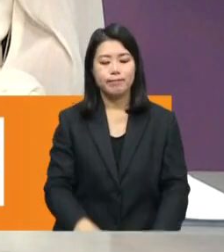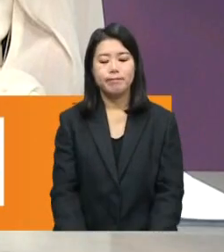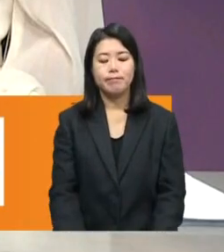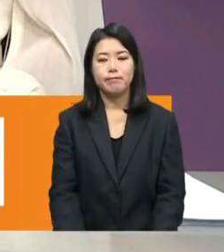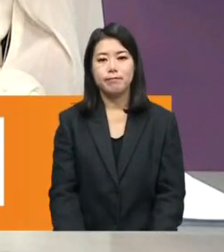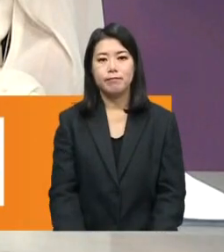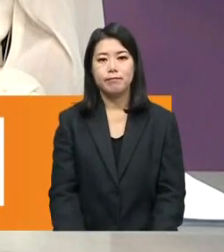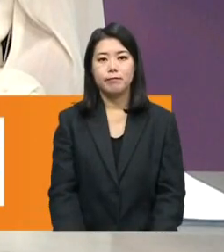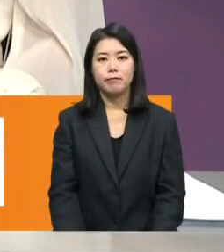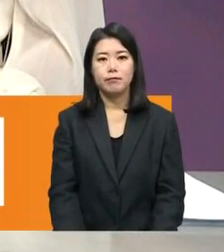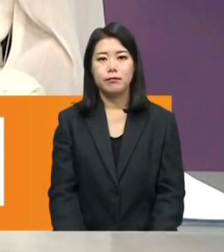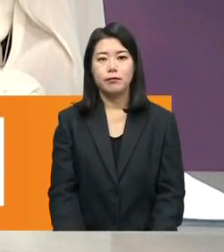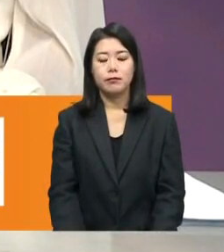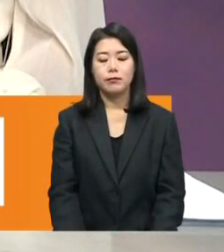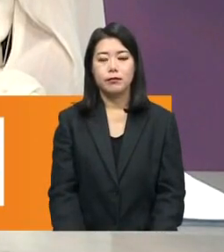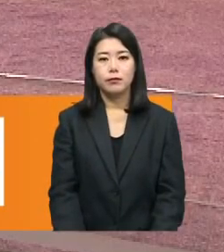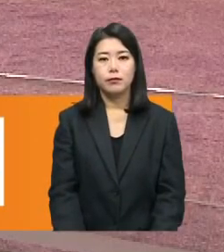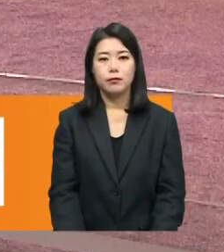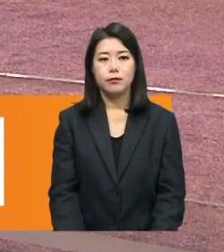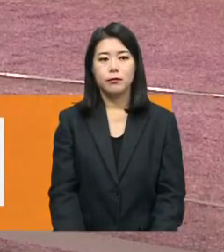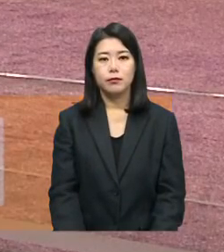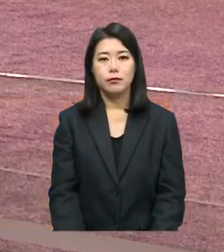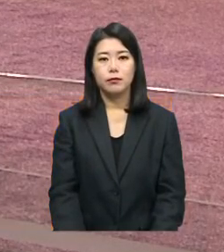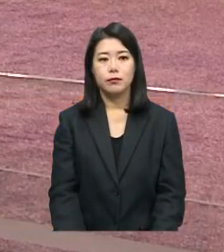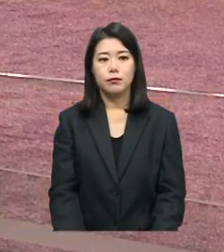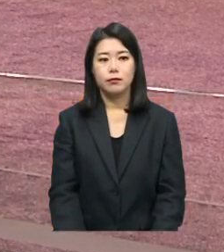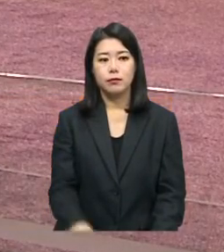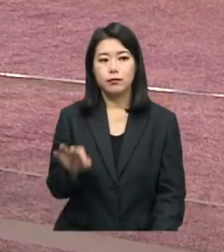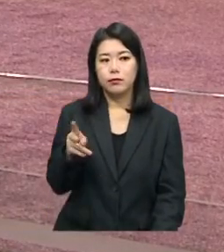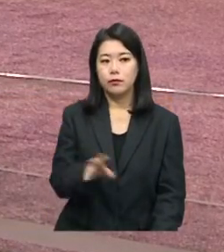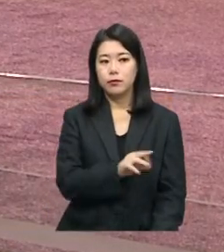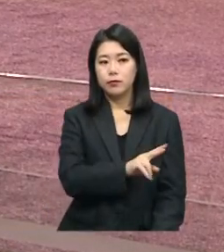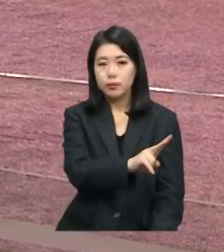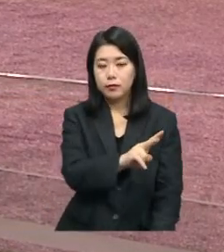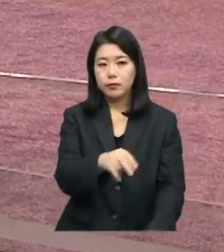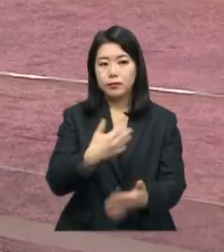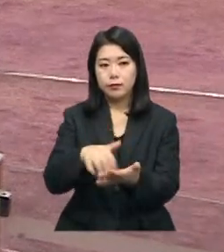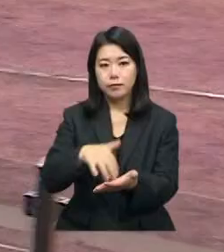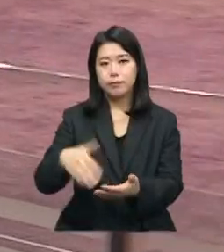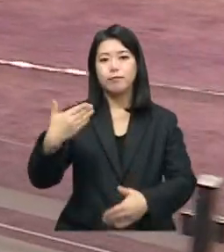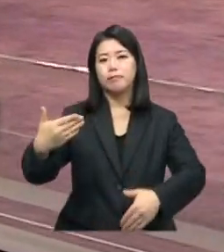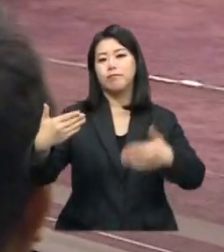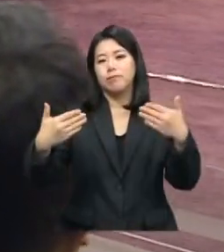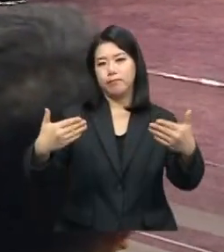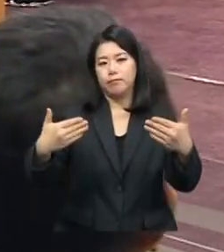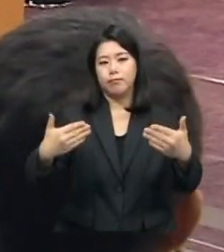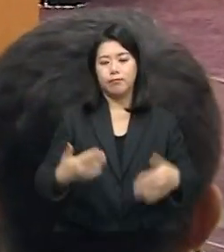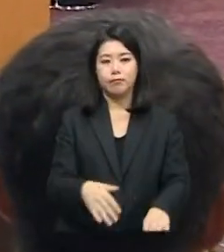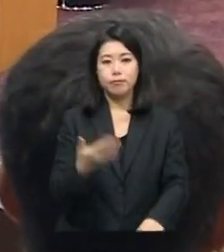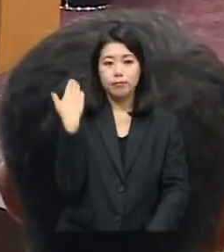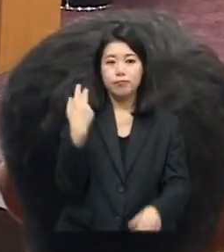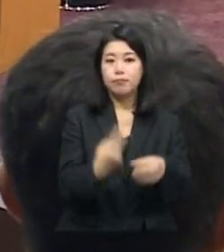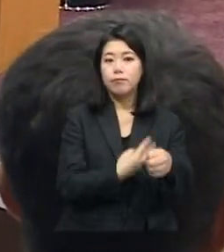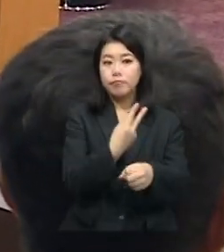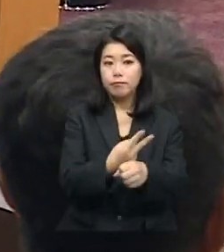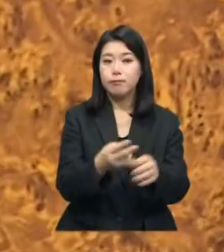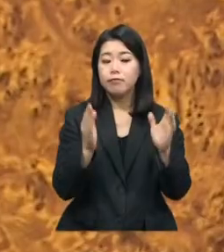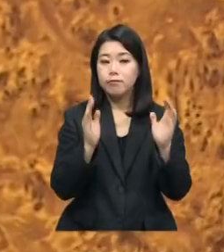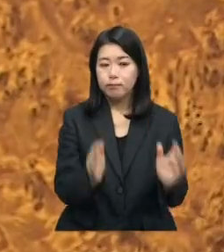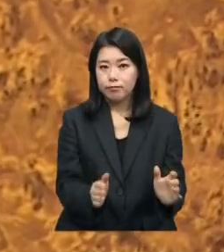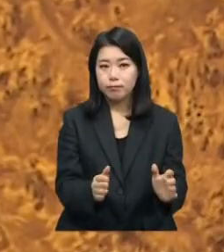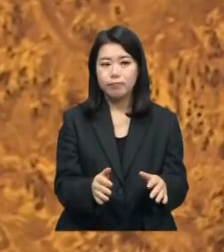있습니다. 보도에 유승환 기자입니다. 여야 의석수 9대 9. 전반기 강동구